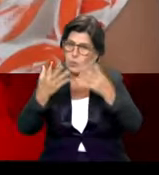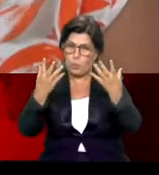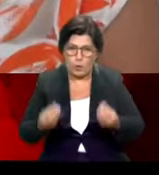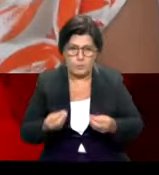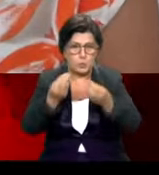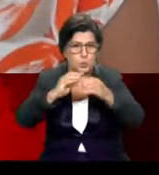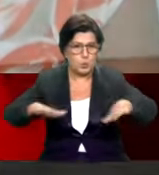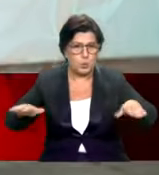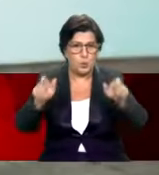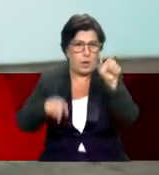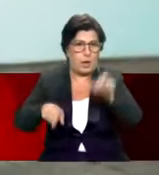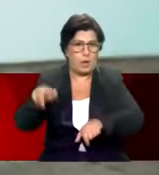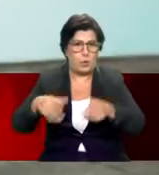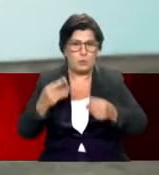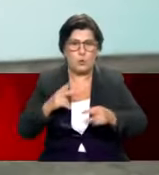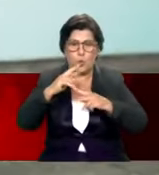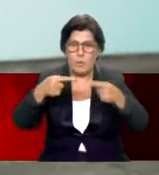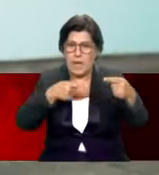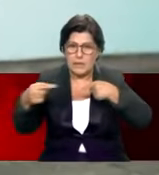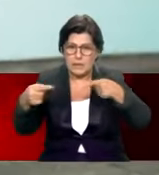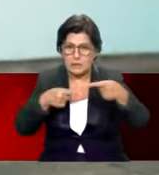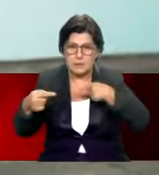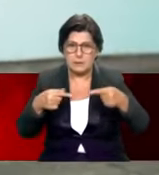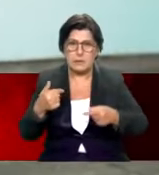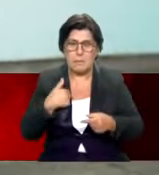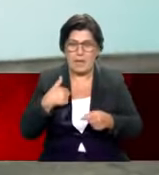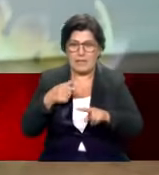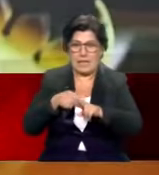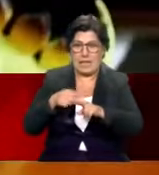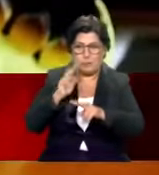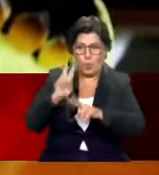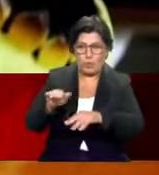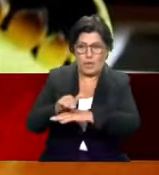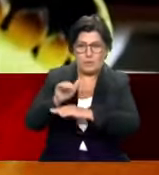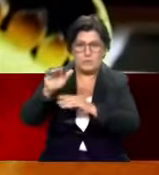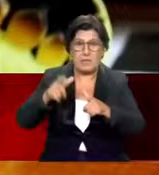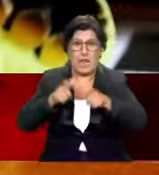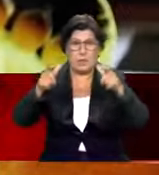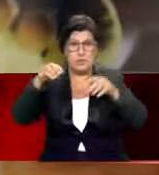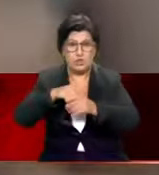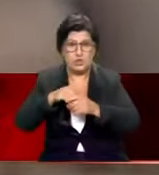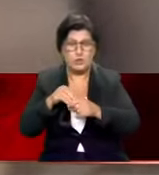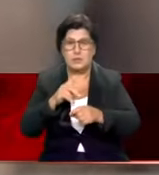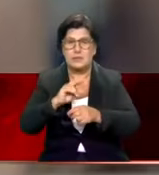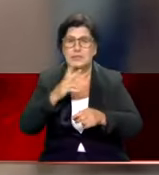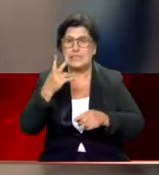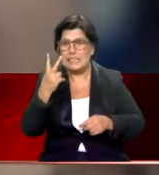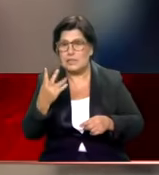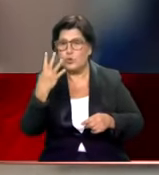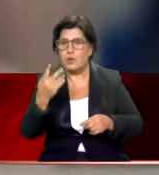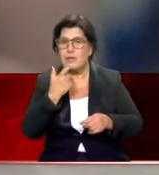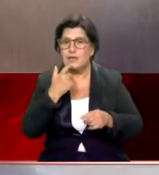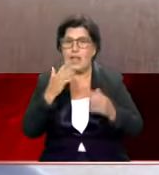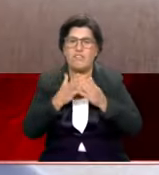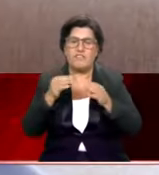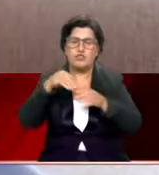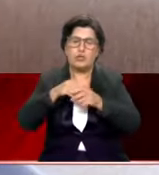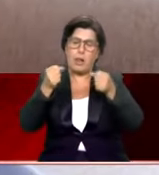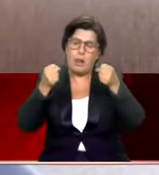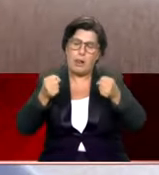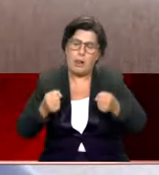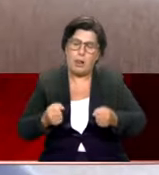yaşayan çocuklar oldu konuşma eksikliği ki birebir Ben yeğenim de yaşadım bunu gelişimleri için en kritik olan 24 yaş arasını evde geçirmek